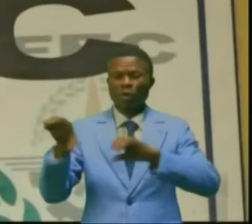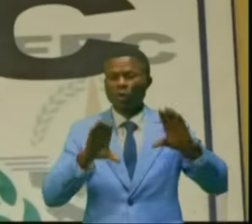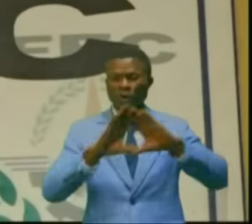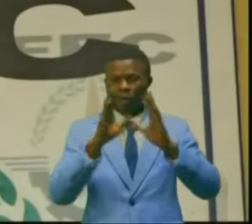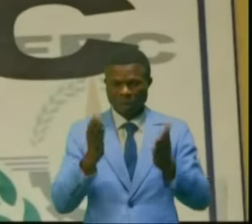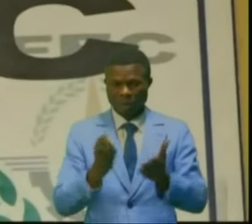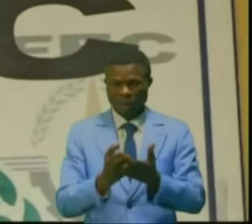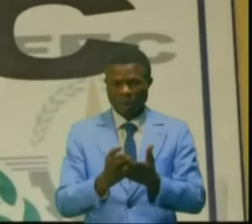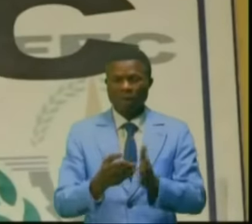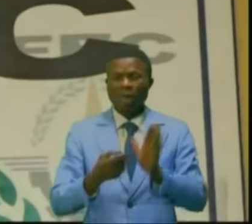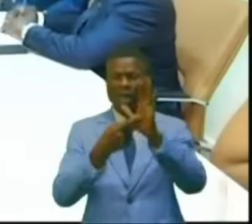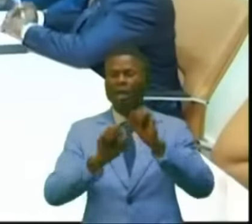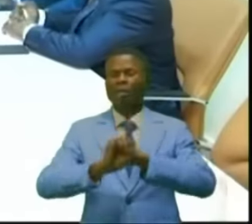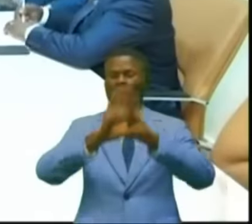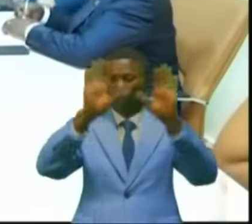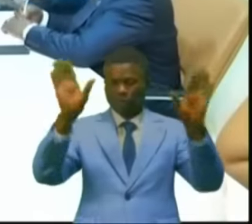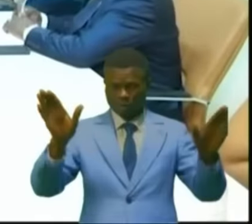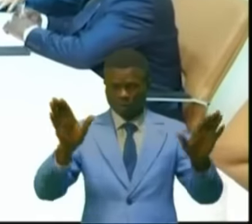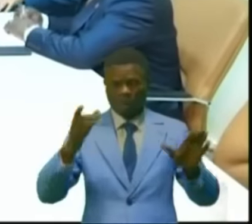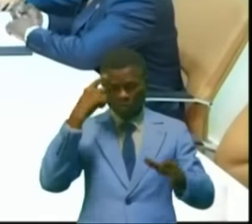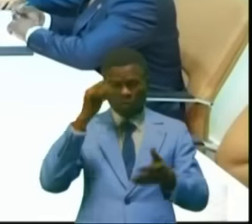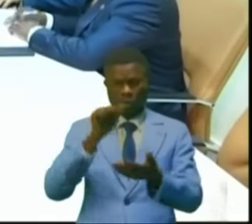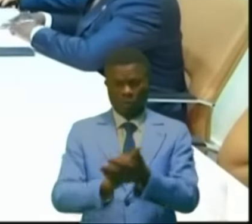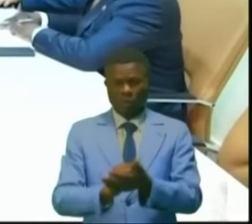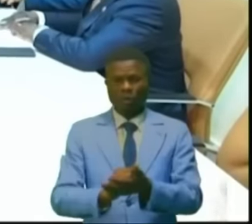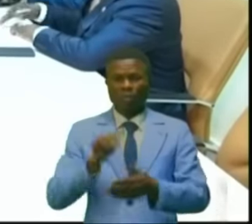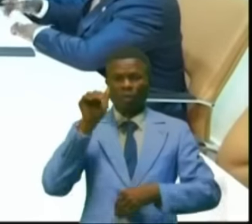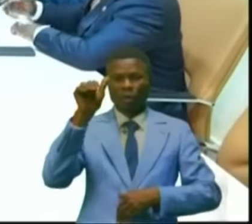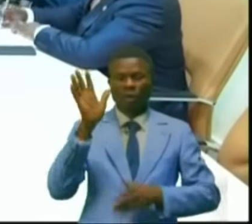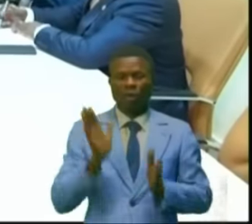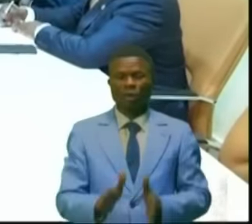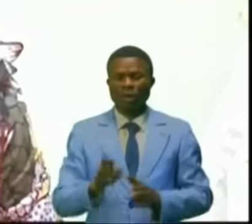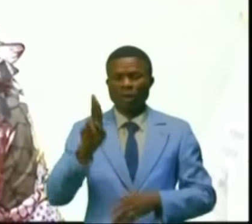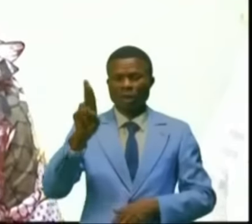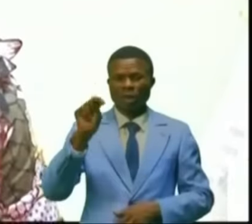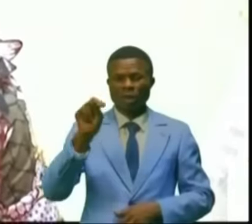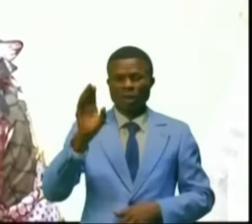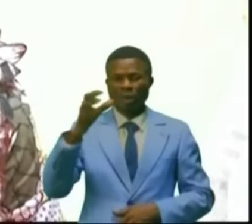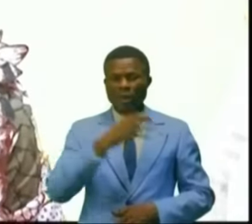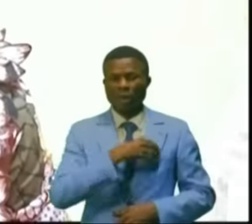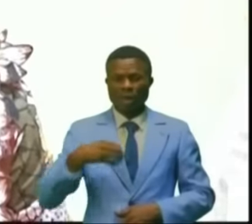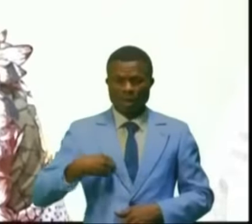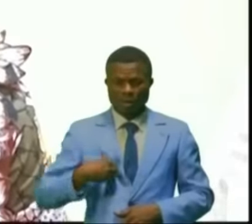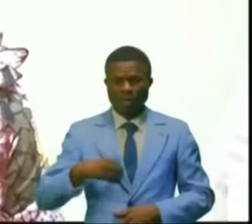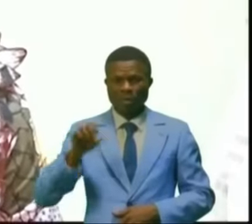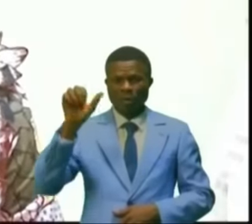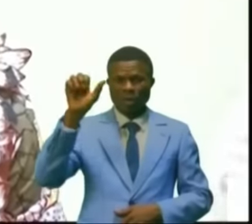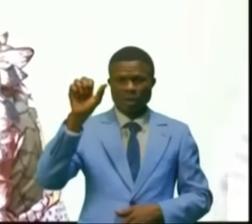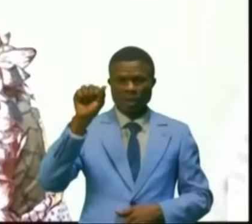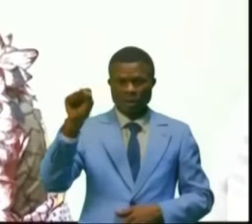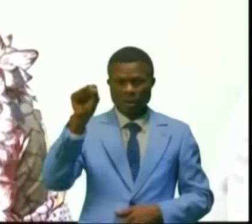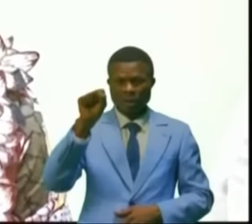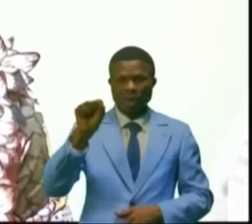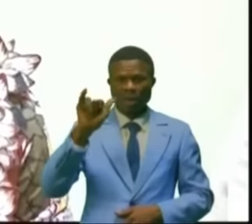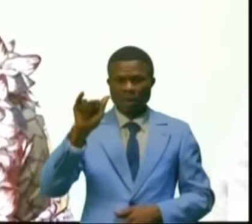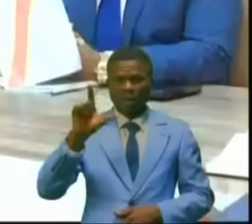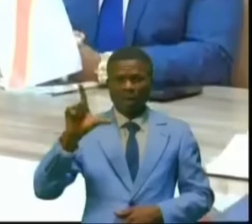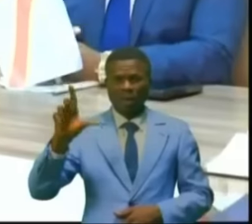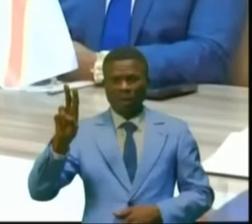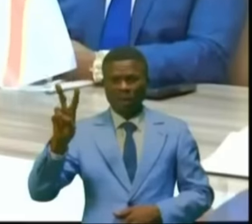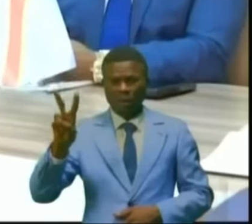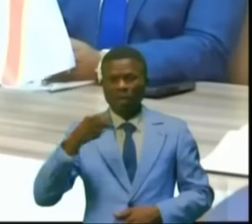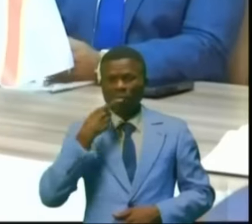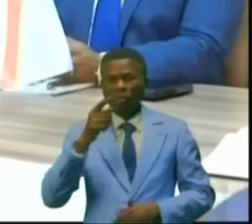assurer sa visibilité. À cet effet, le DG de la RTNC, Madame Sylvie Elenge Nyembo, a échangé avec